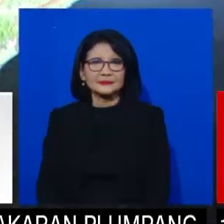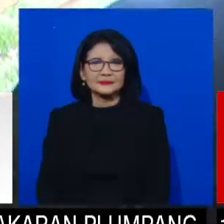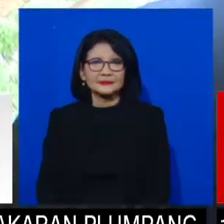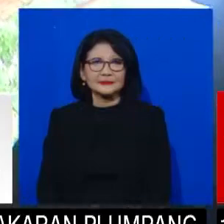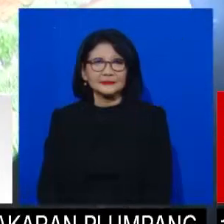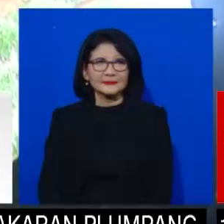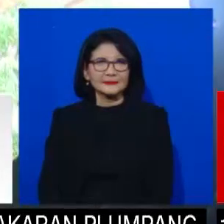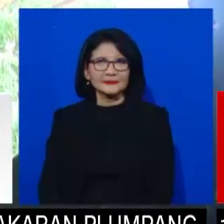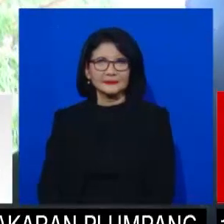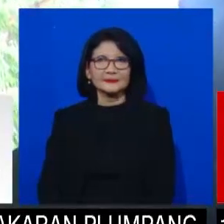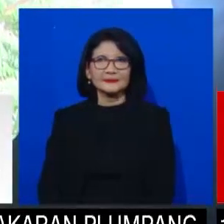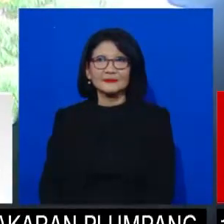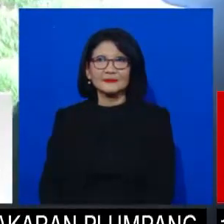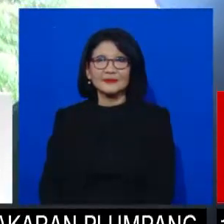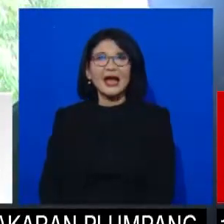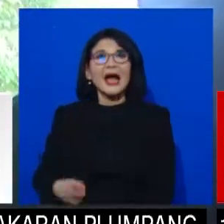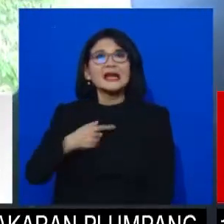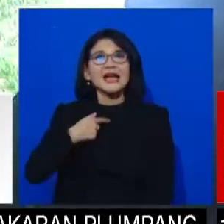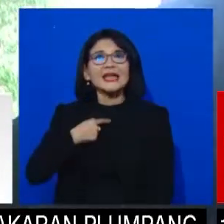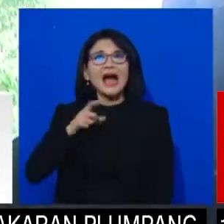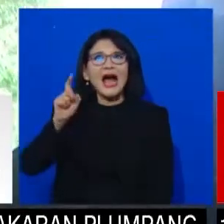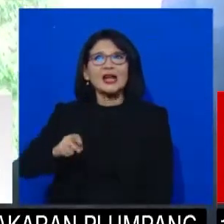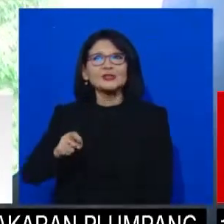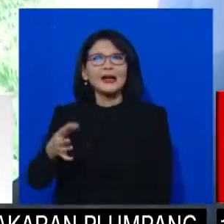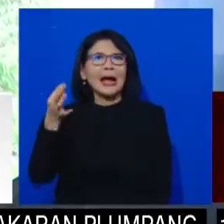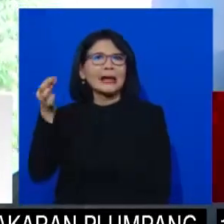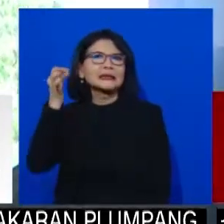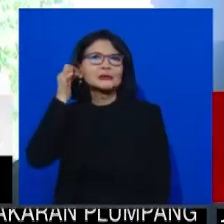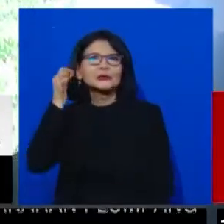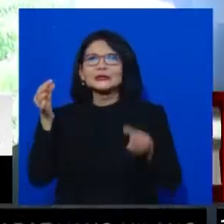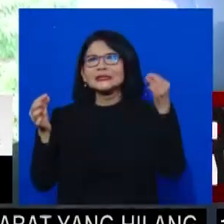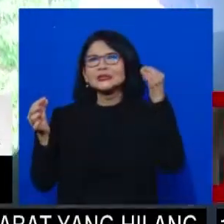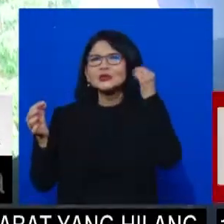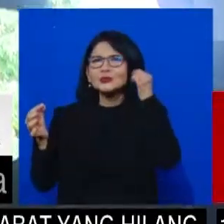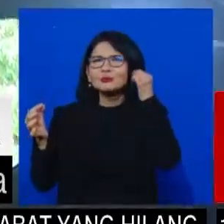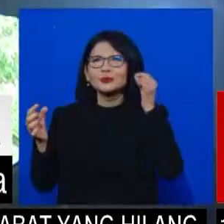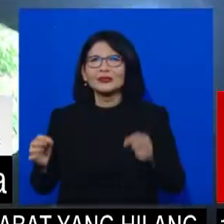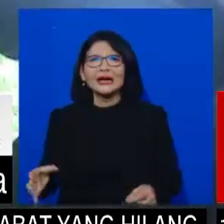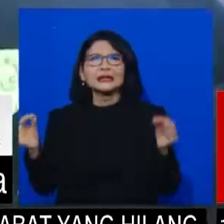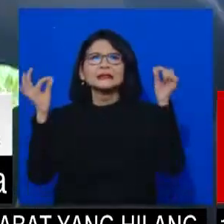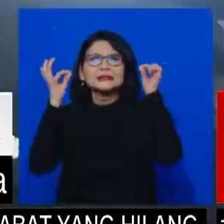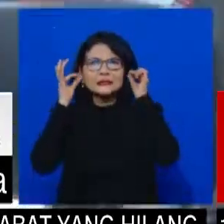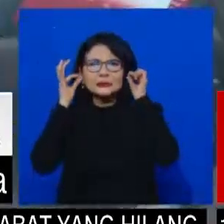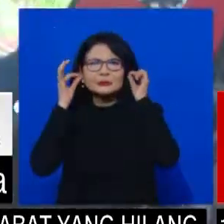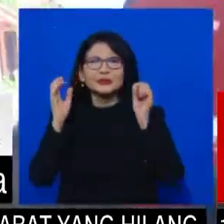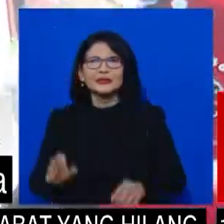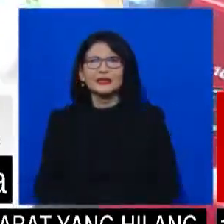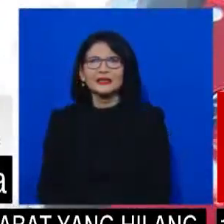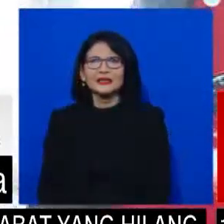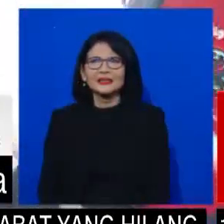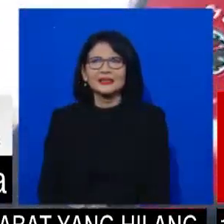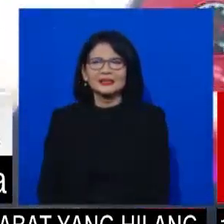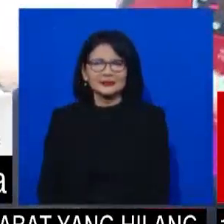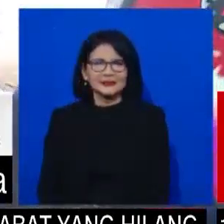Ini saya terpaksa pakai penutup karena rata-rata nih dihitung 90 sampai lebih dari